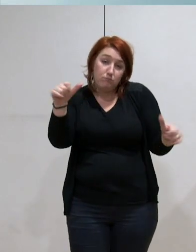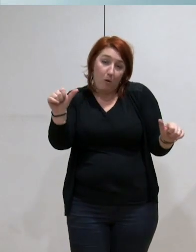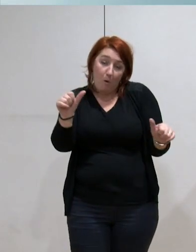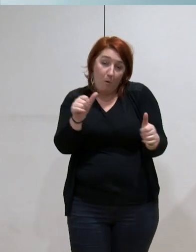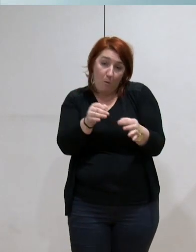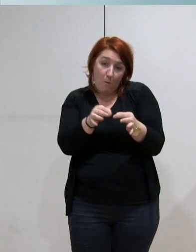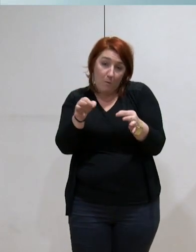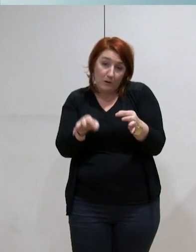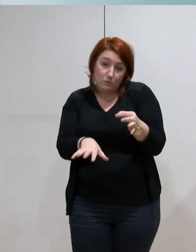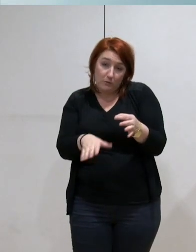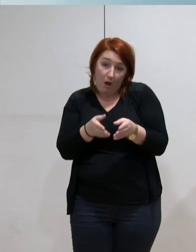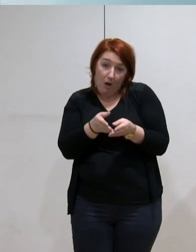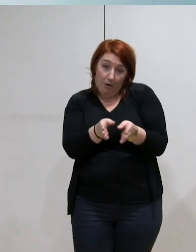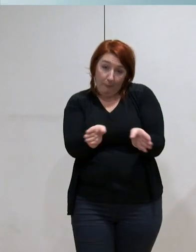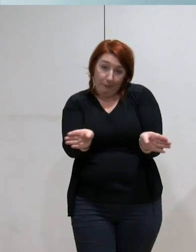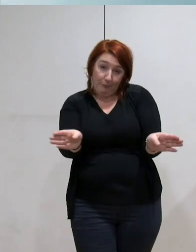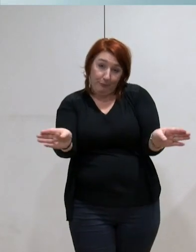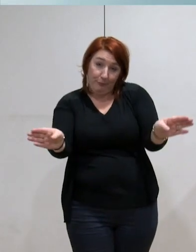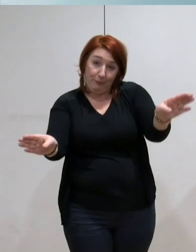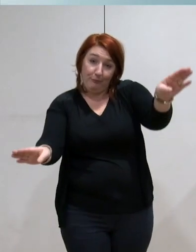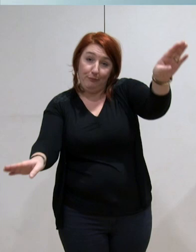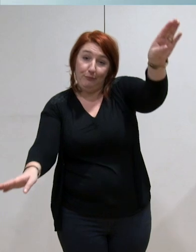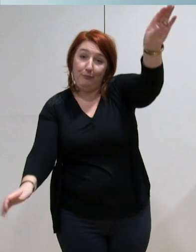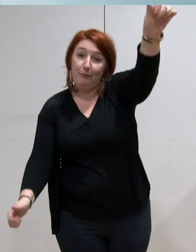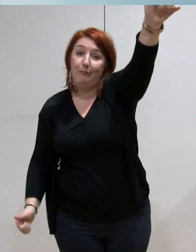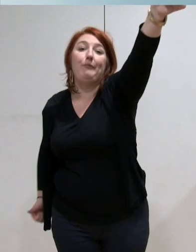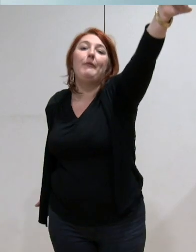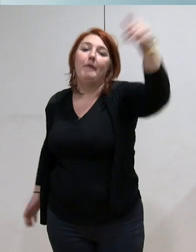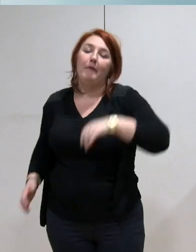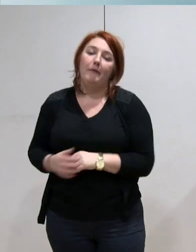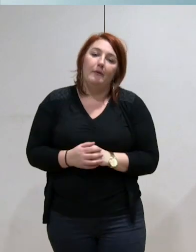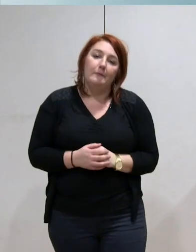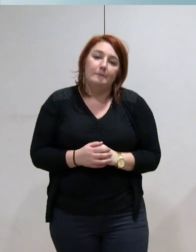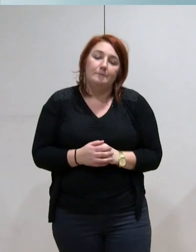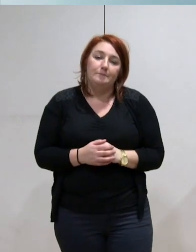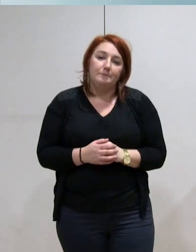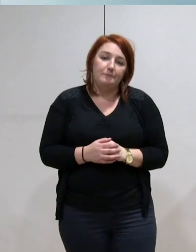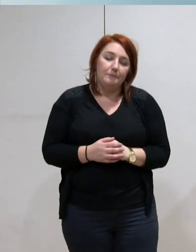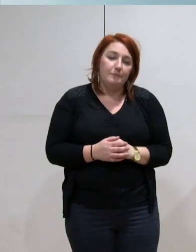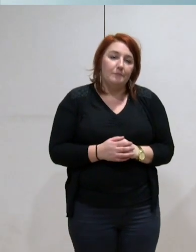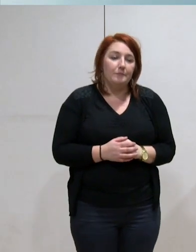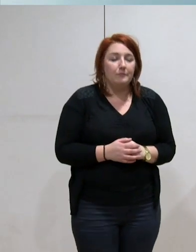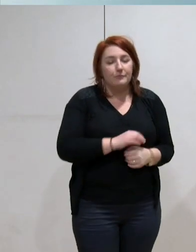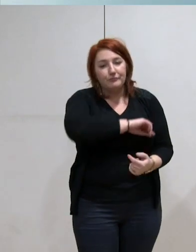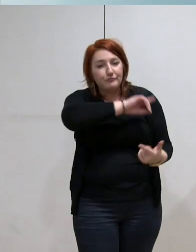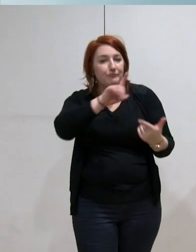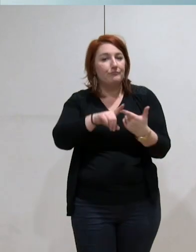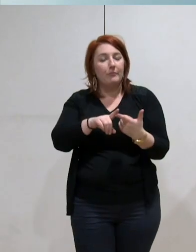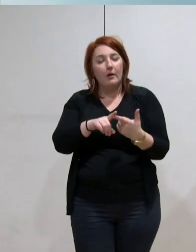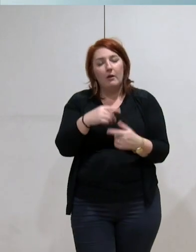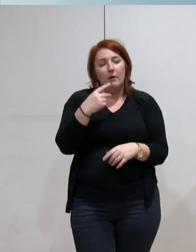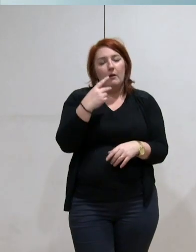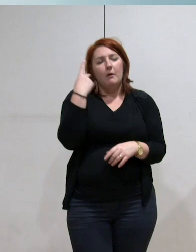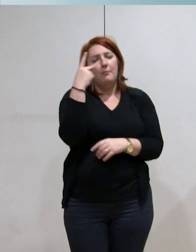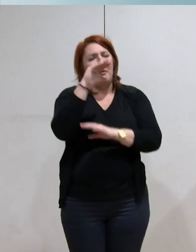dirigeons et quel système à de vitesses vous envisagez que dire de votre soi-disant bouclier